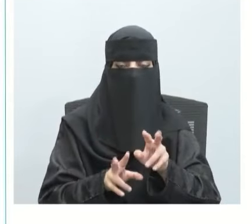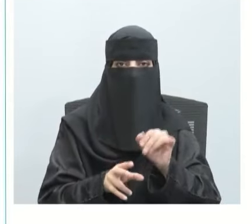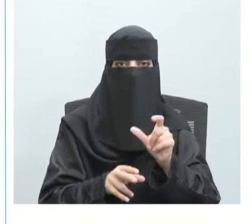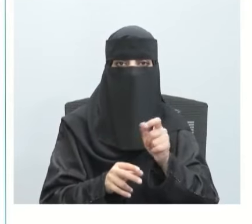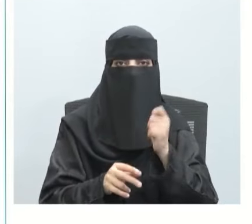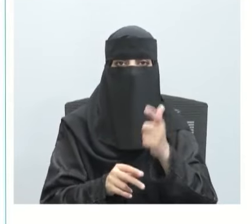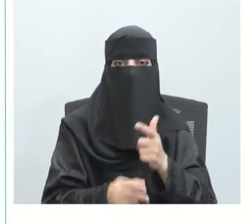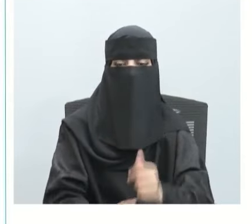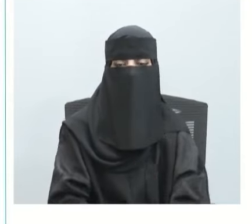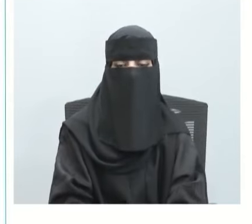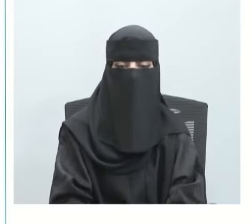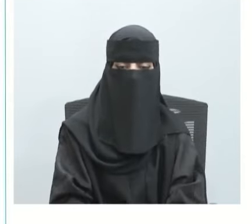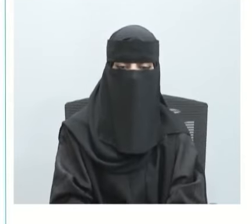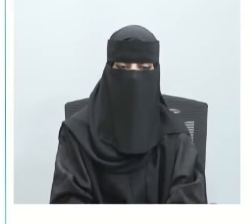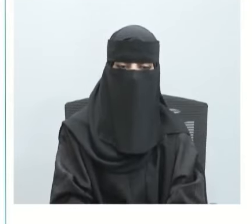من